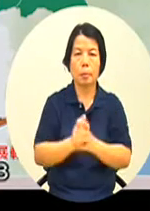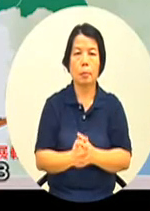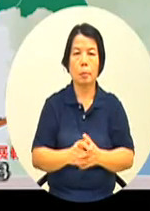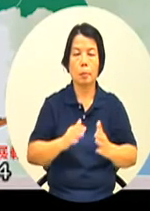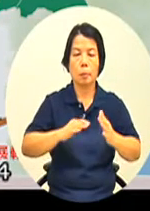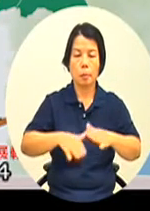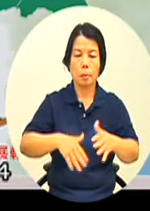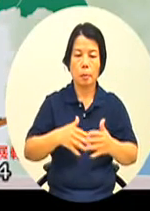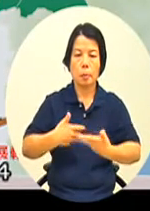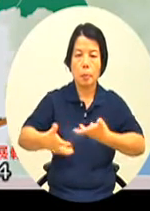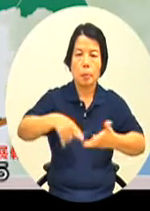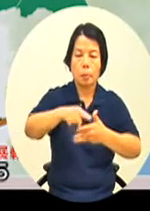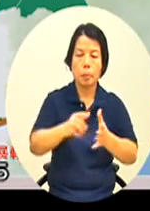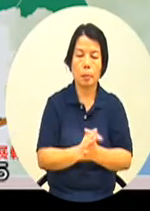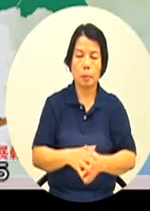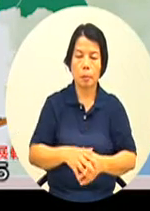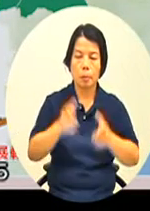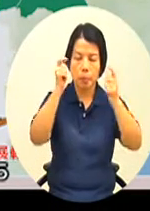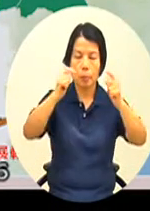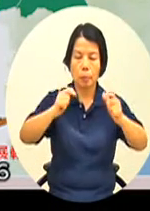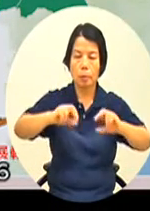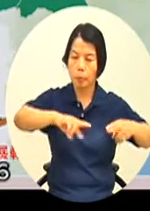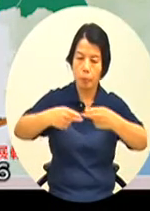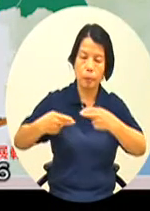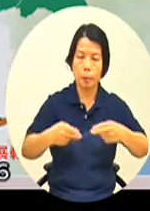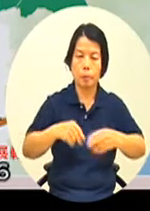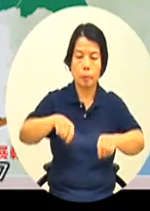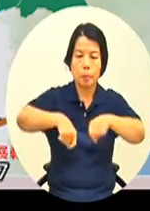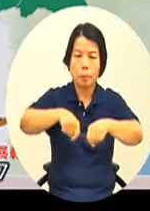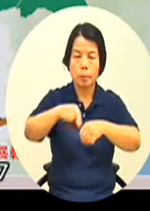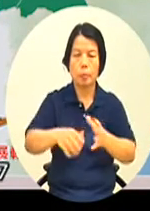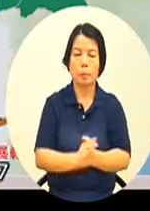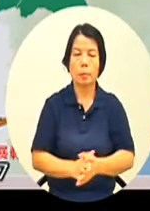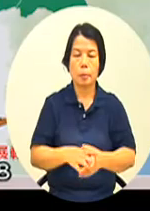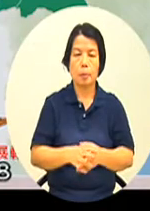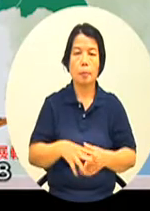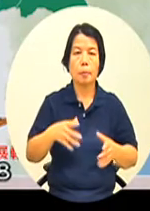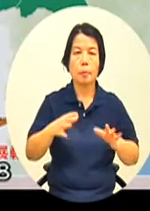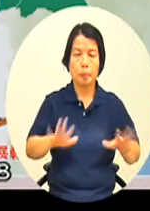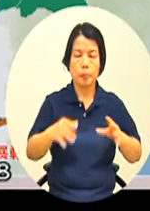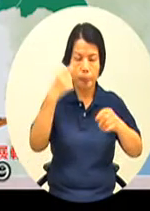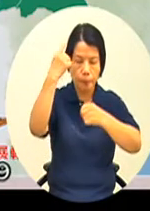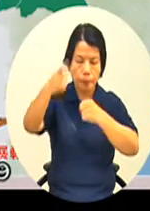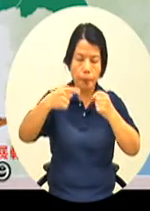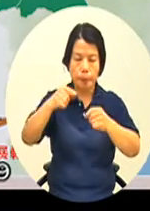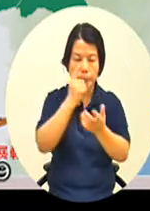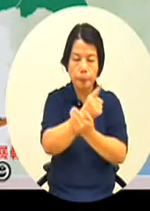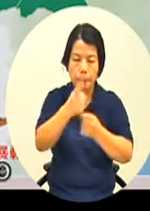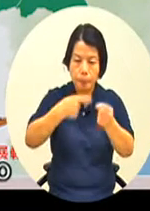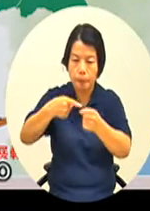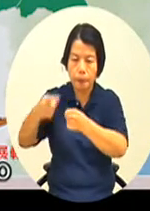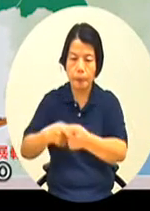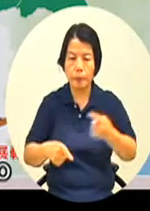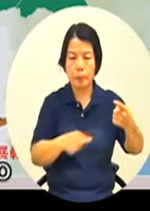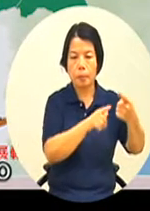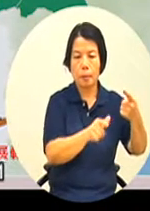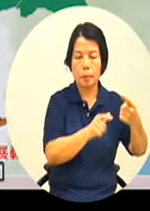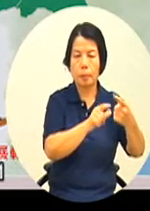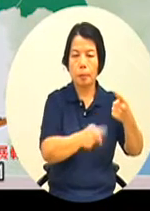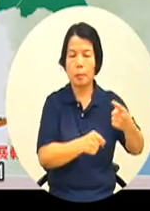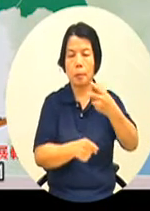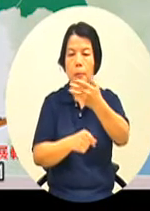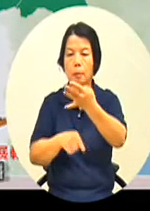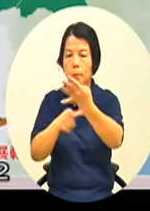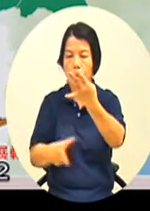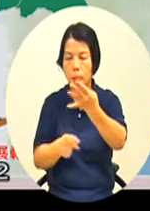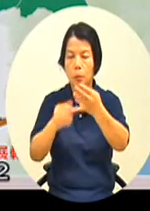形成高雄翻转计划。此外，每年1至4月，我们检讨中程施政计划，针对前一年